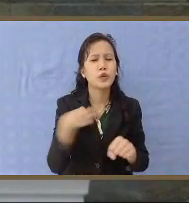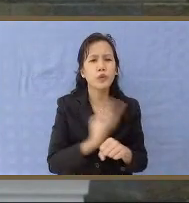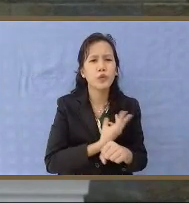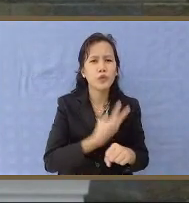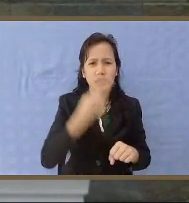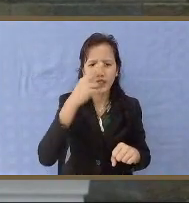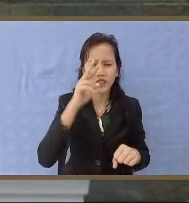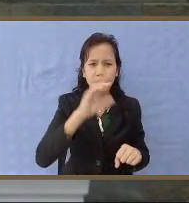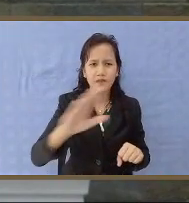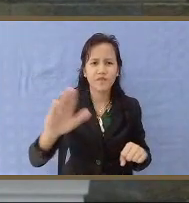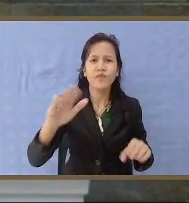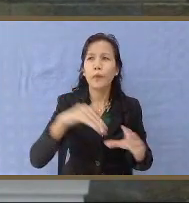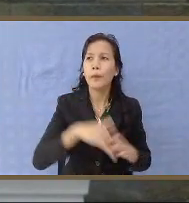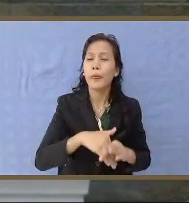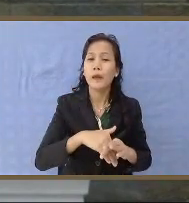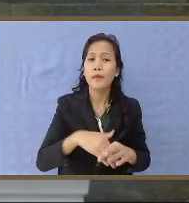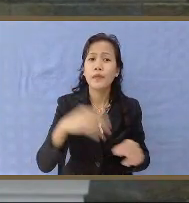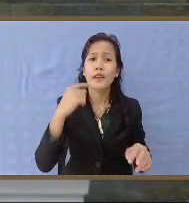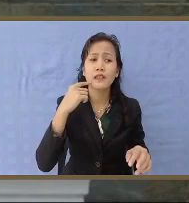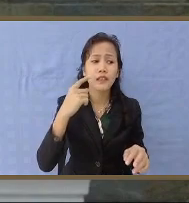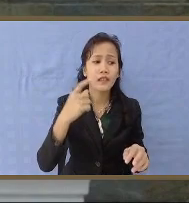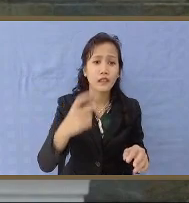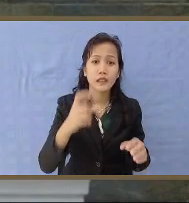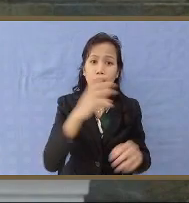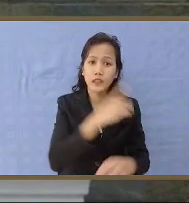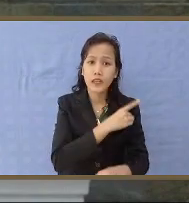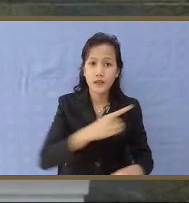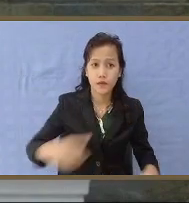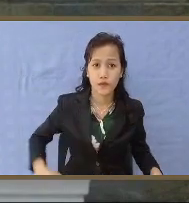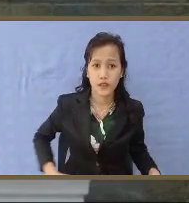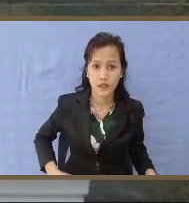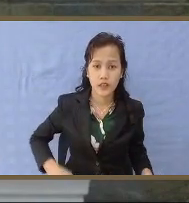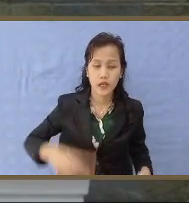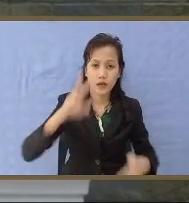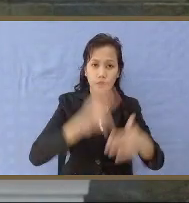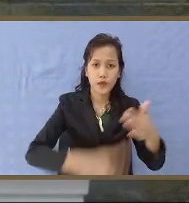natin dito sa verse, sa binanggit ni David sa verse number 3, law,